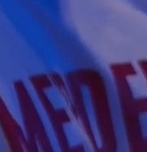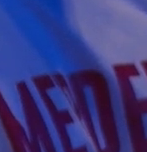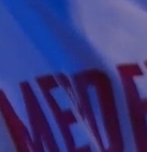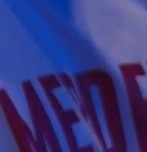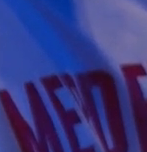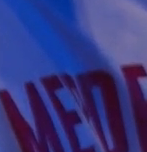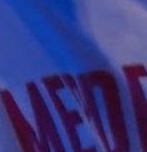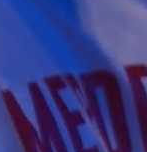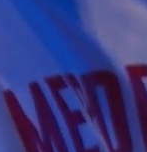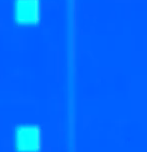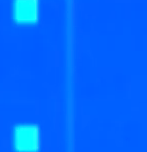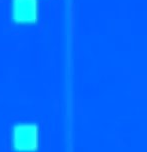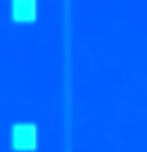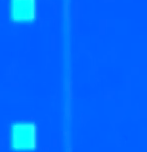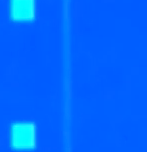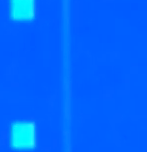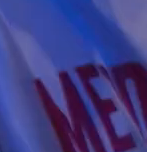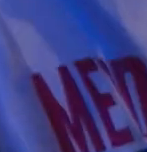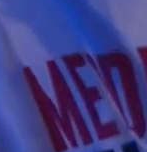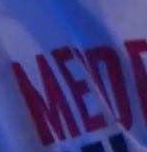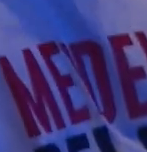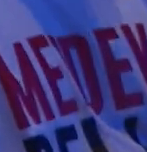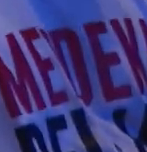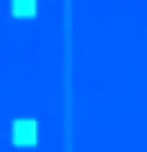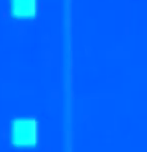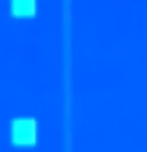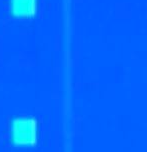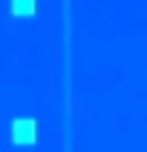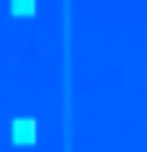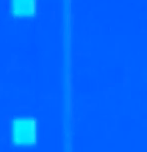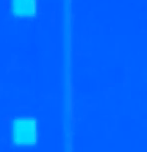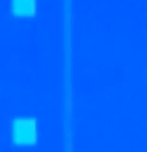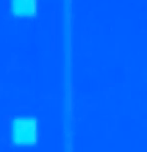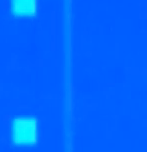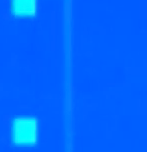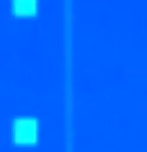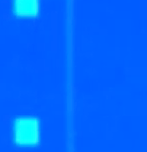papasan tuh kayak ngaca ya siapa sih Maudy Ayunda